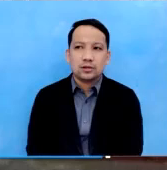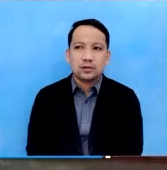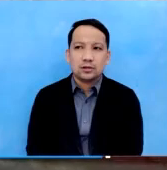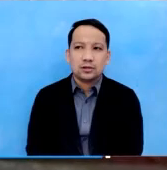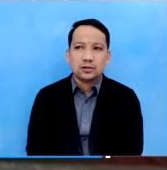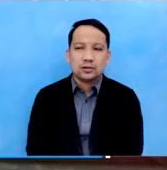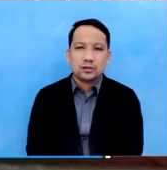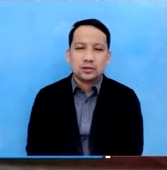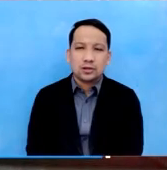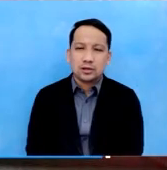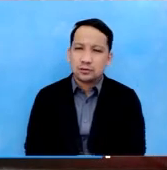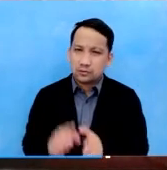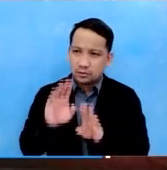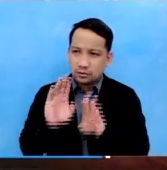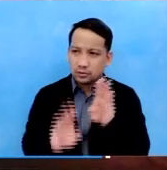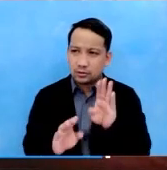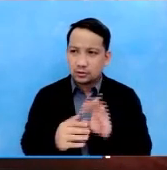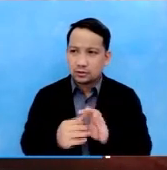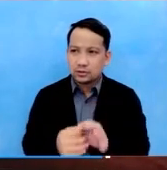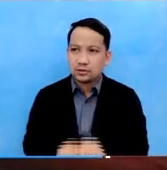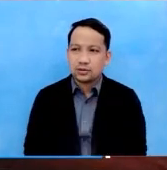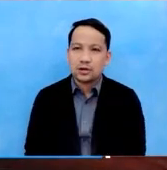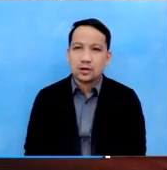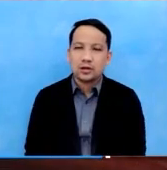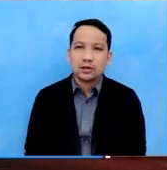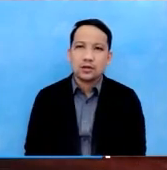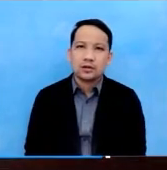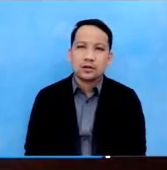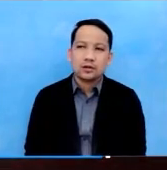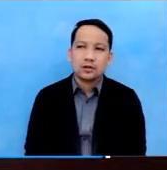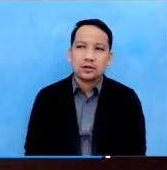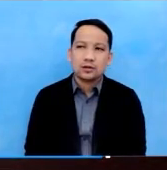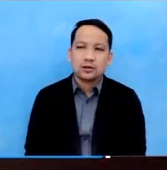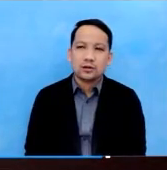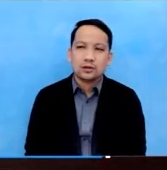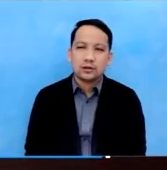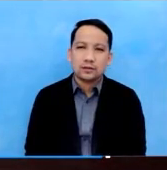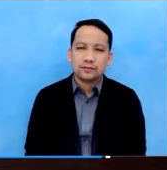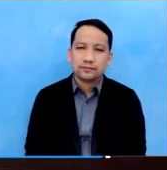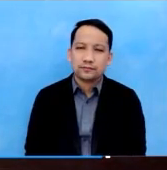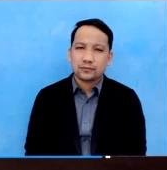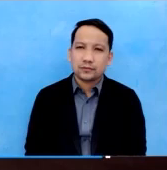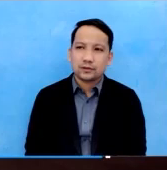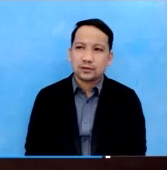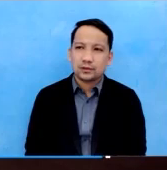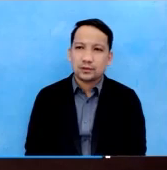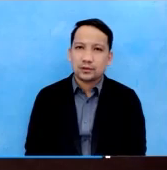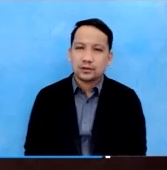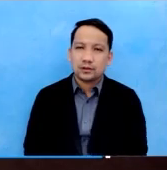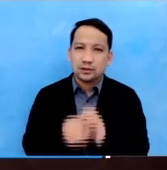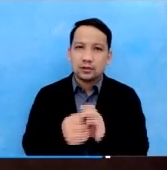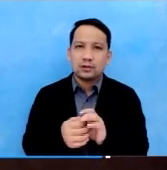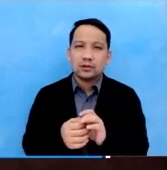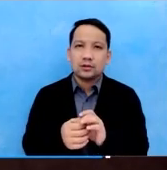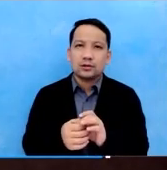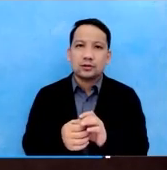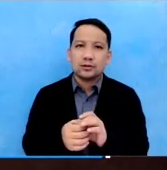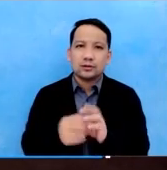mga cracks. Yung iba po, slight lang po naman. Pero itong isang building